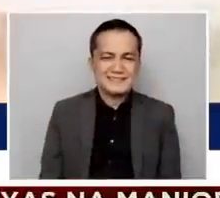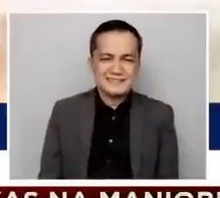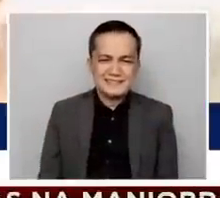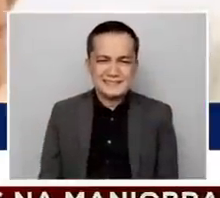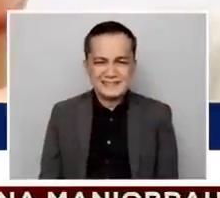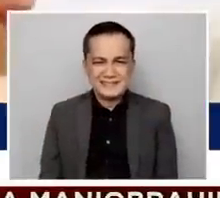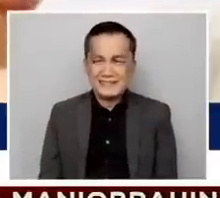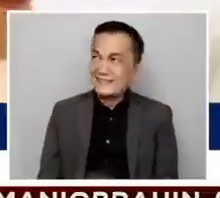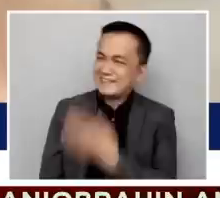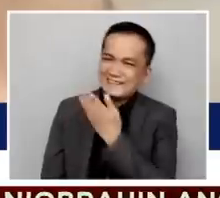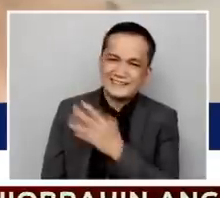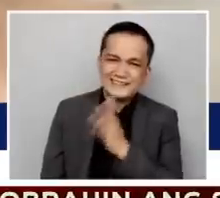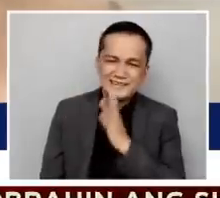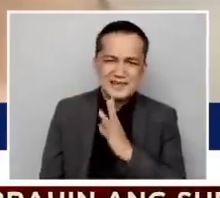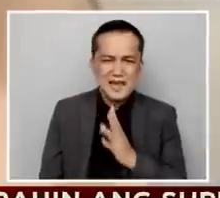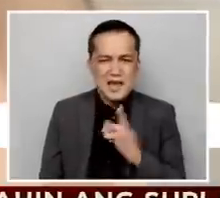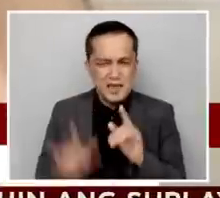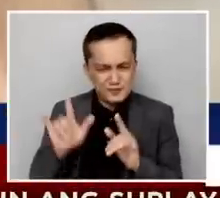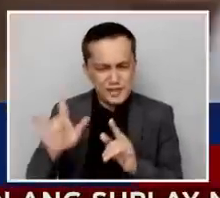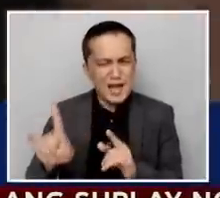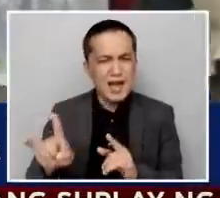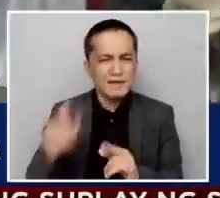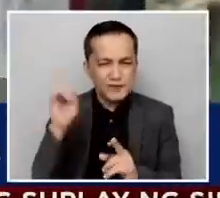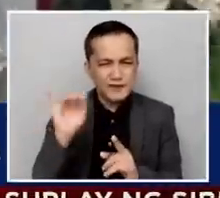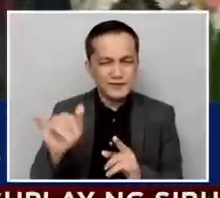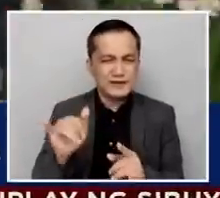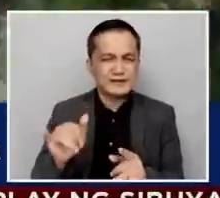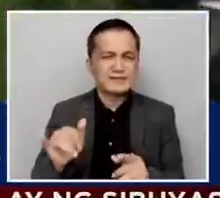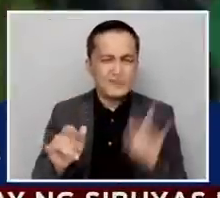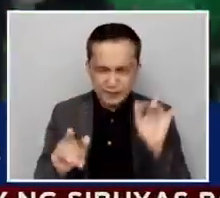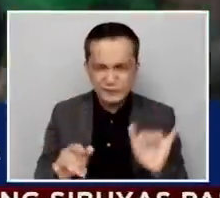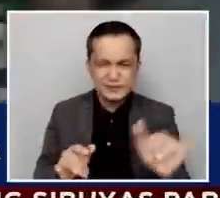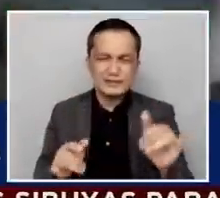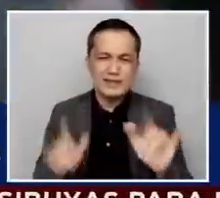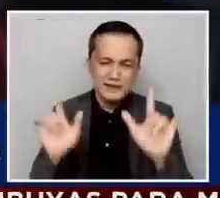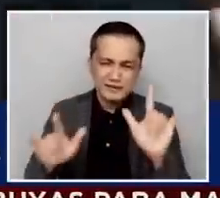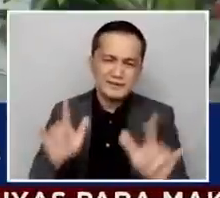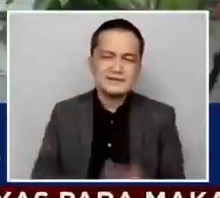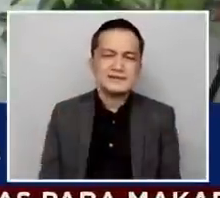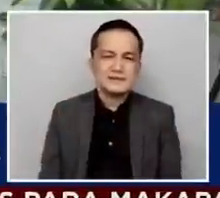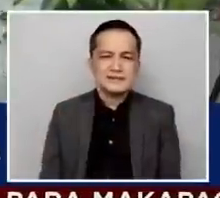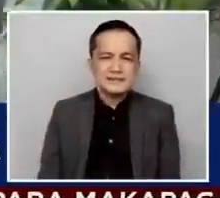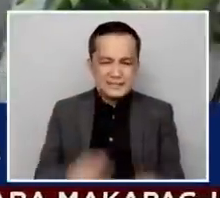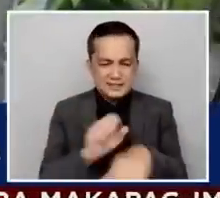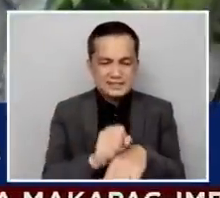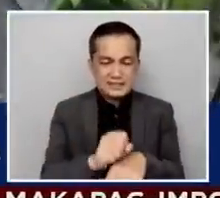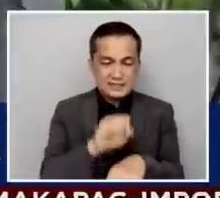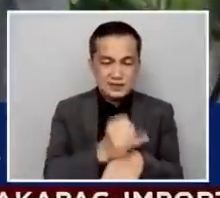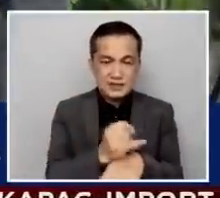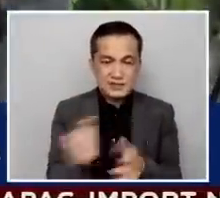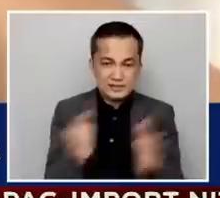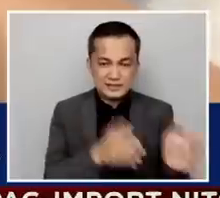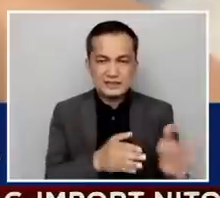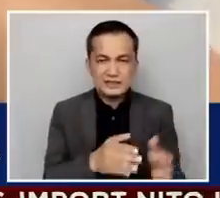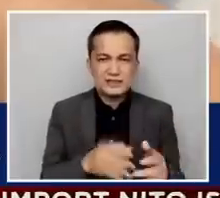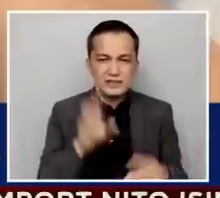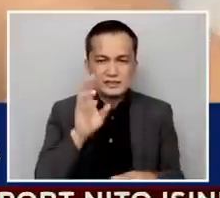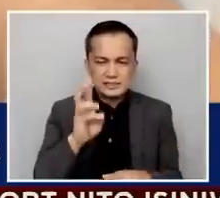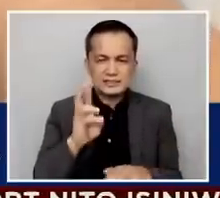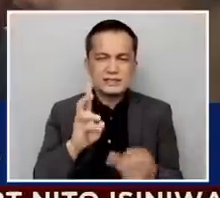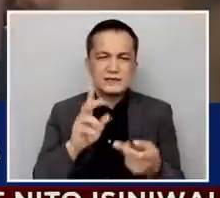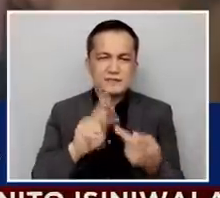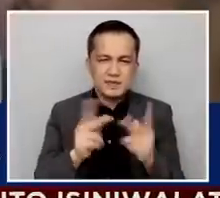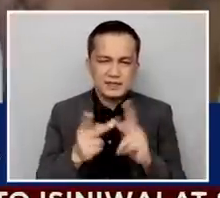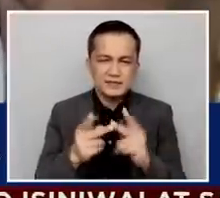na habang buhay. Habang may buhay. Sa San Juan City, mahigit 60 pares ng